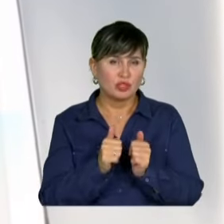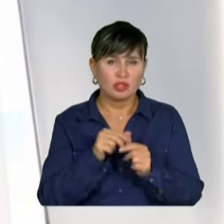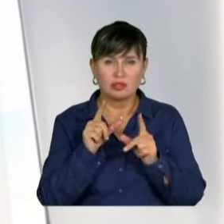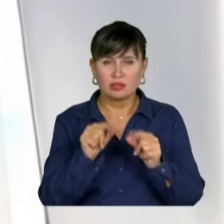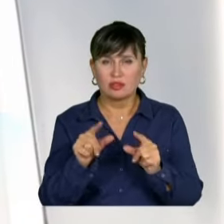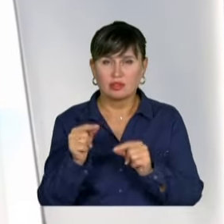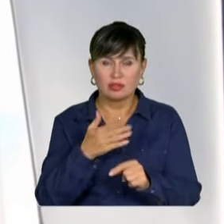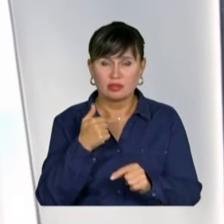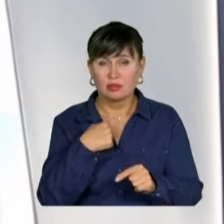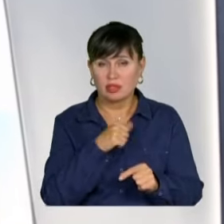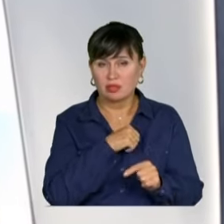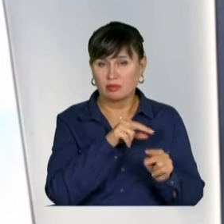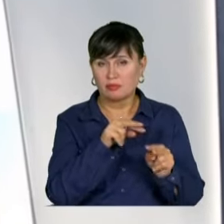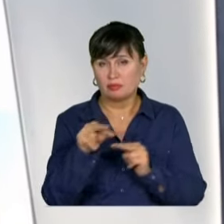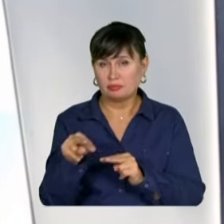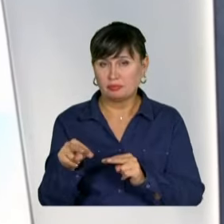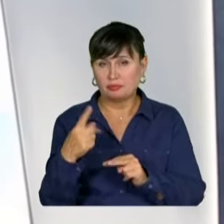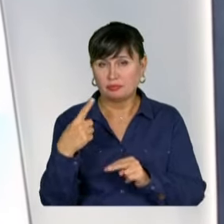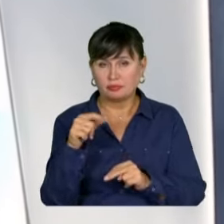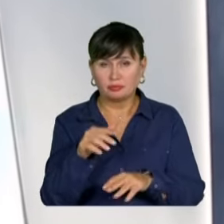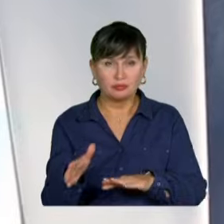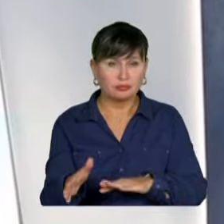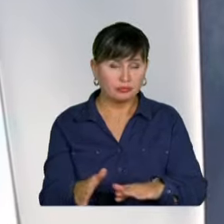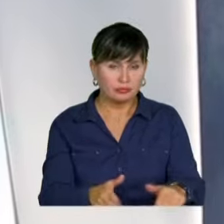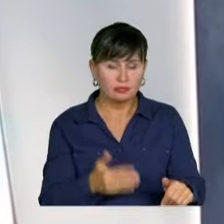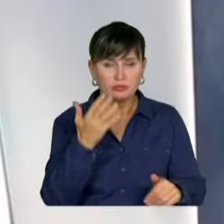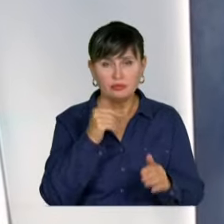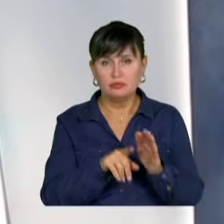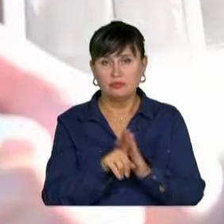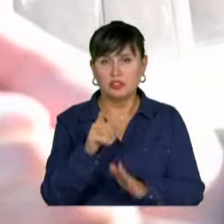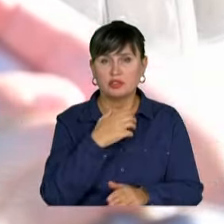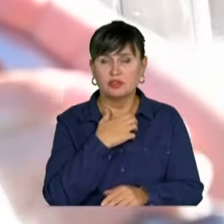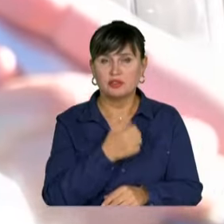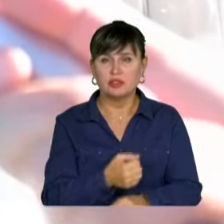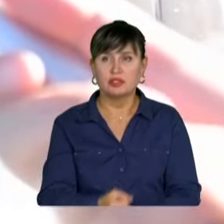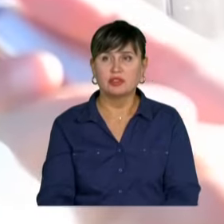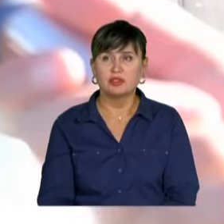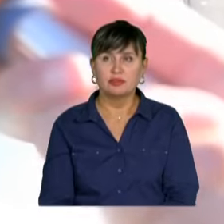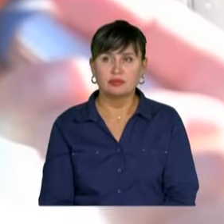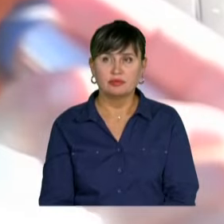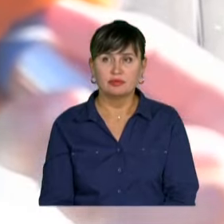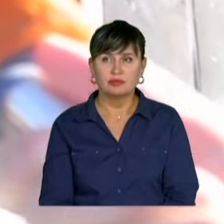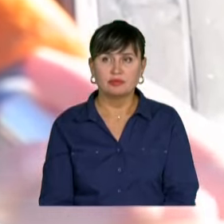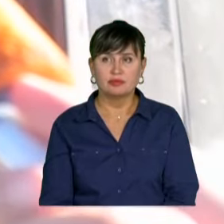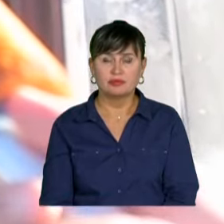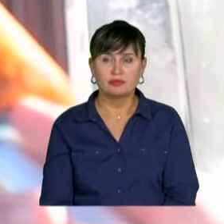моим наблюдениям, прошло даже меньше недели с момента, когда начался дефицит.